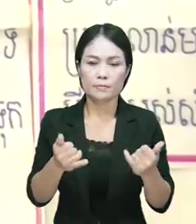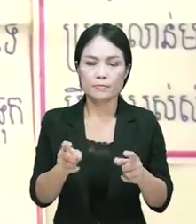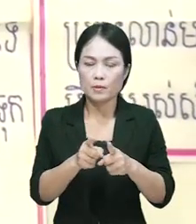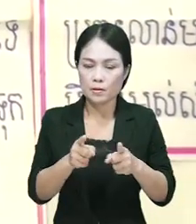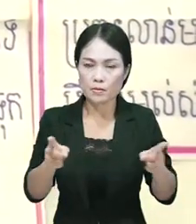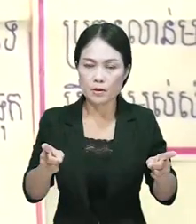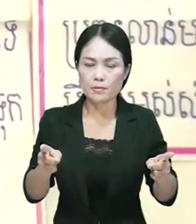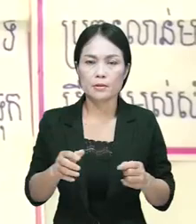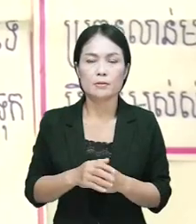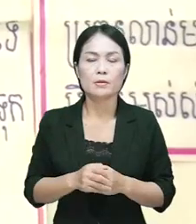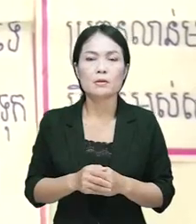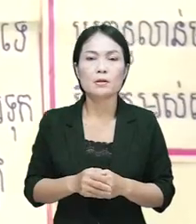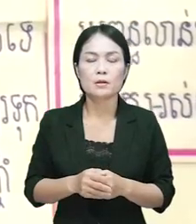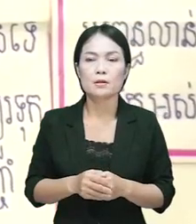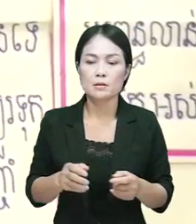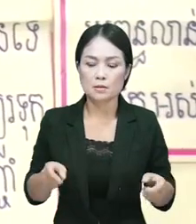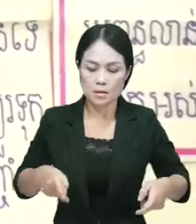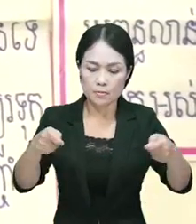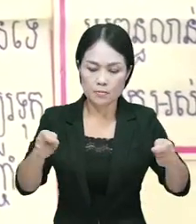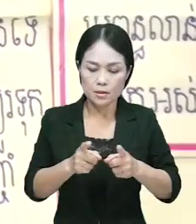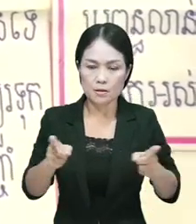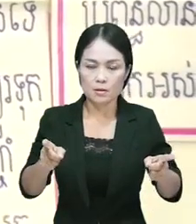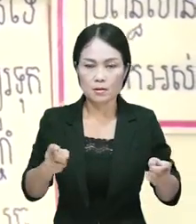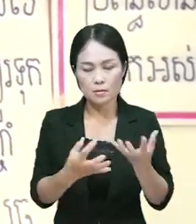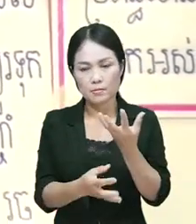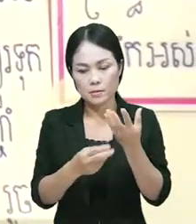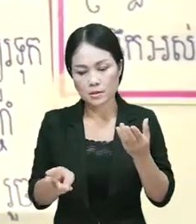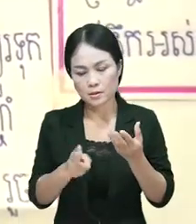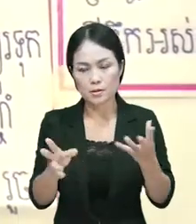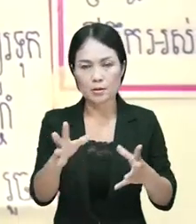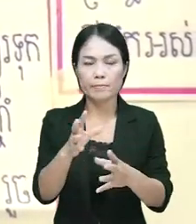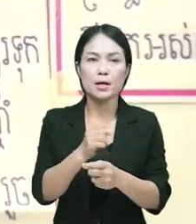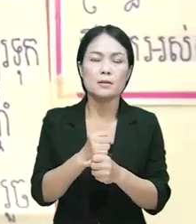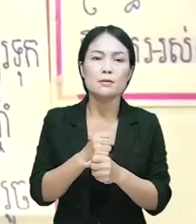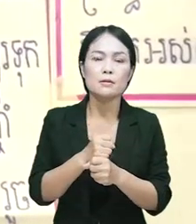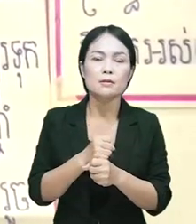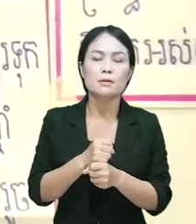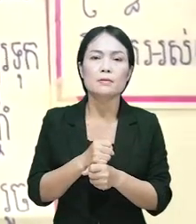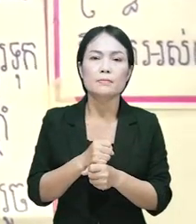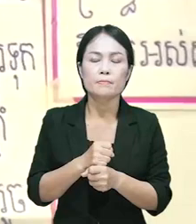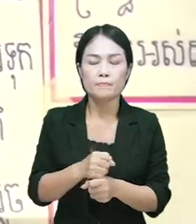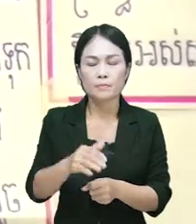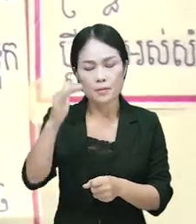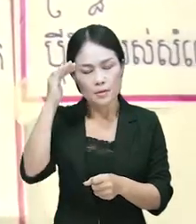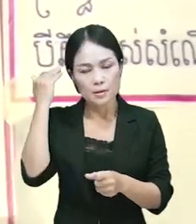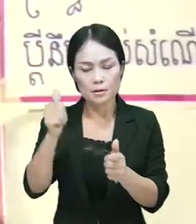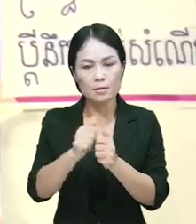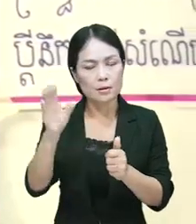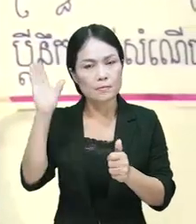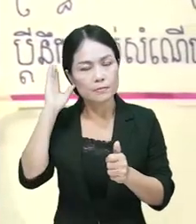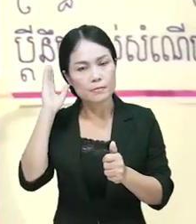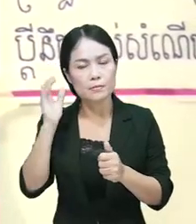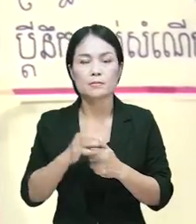ម្លេះបានឆ្នាំងវែងពីណាមកស្ងោអន្ទង់នេះបានប្តីលឺហើយនឹក